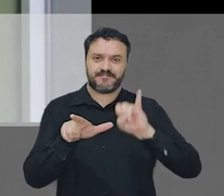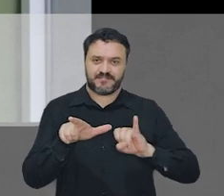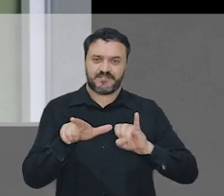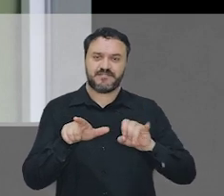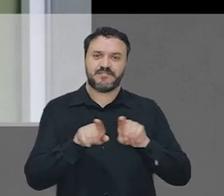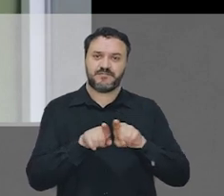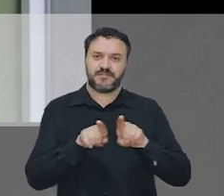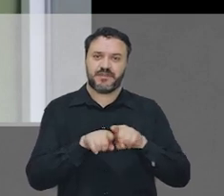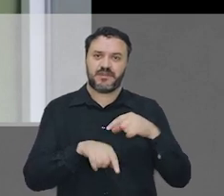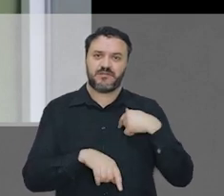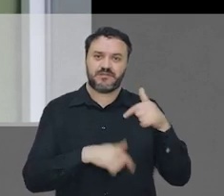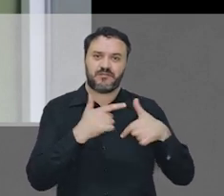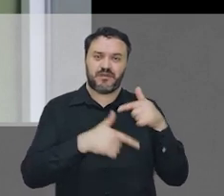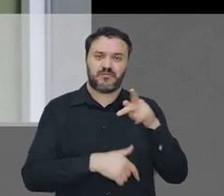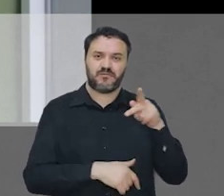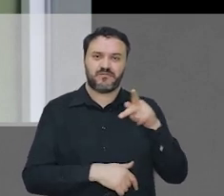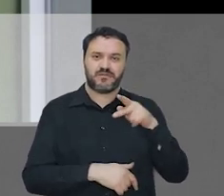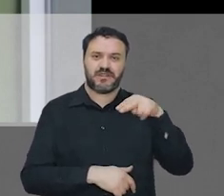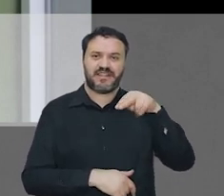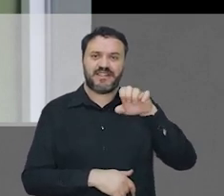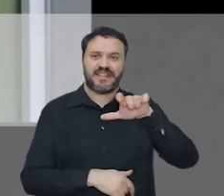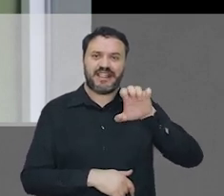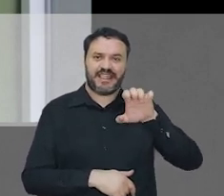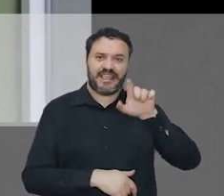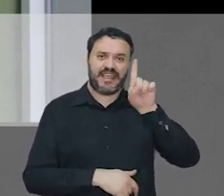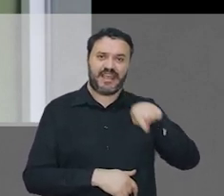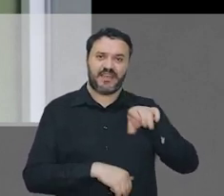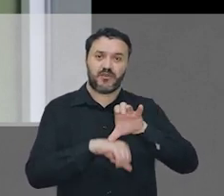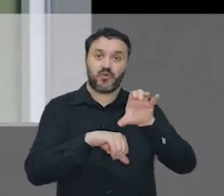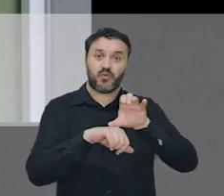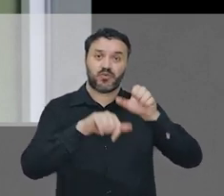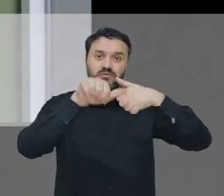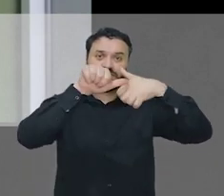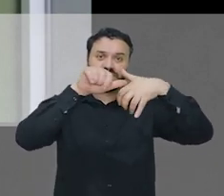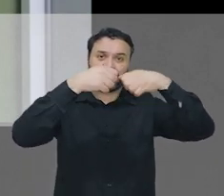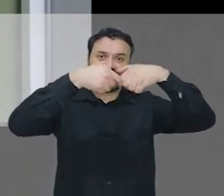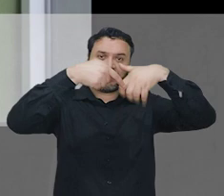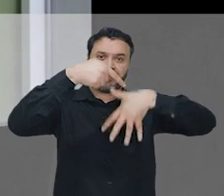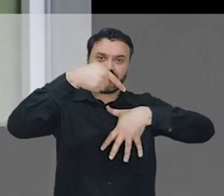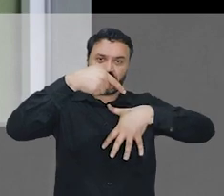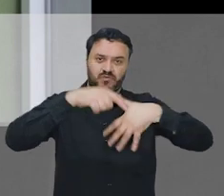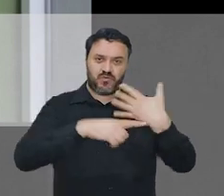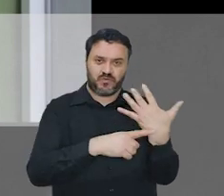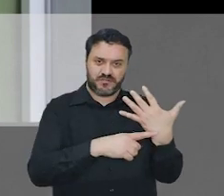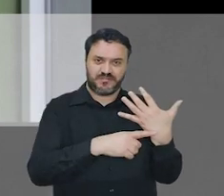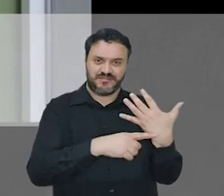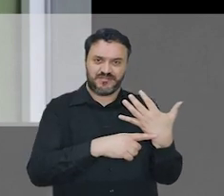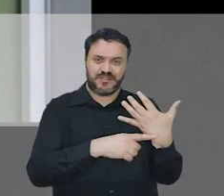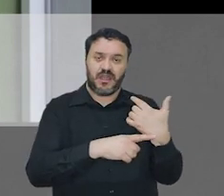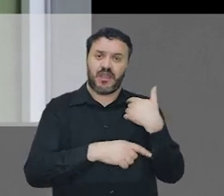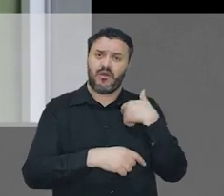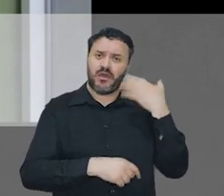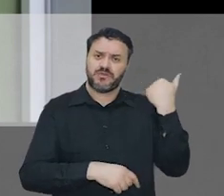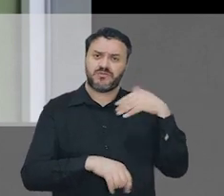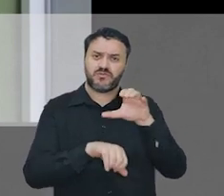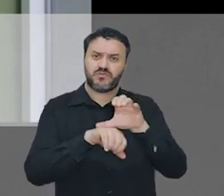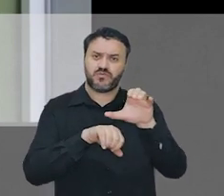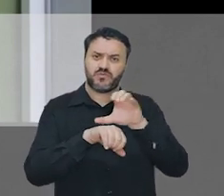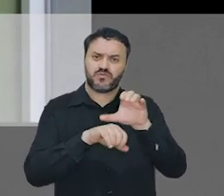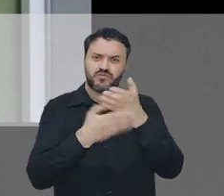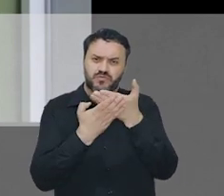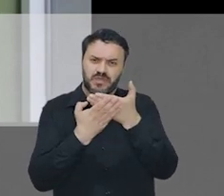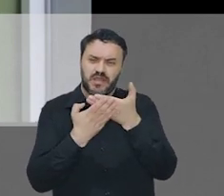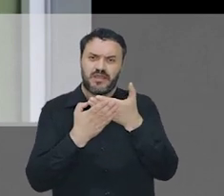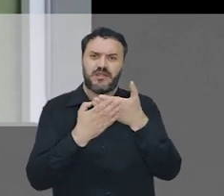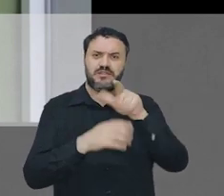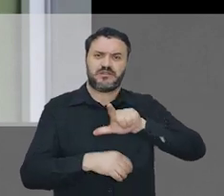sou professora do Nélio, curso de extensão da URGS. Quando eu cursei a disciplina de Literatura 5,